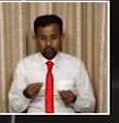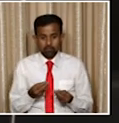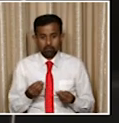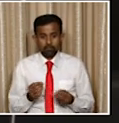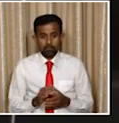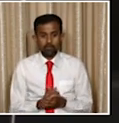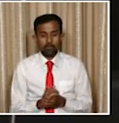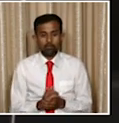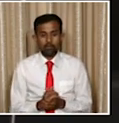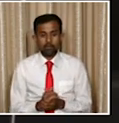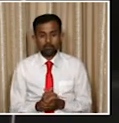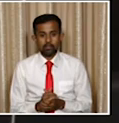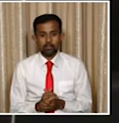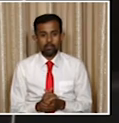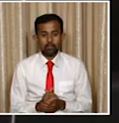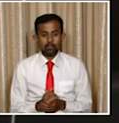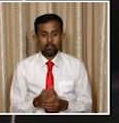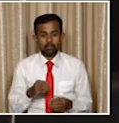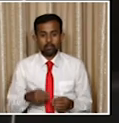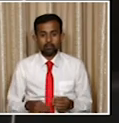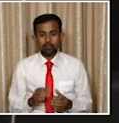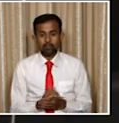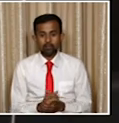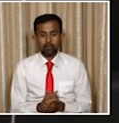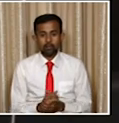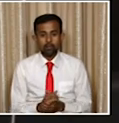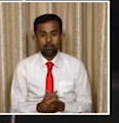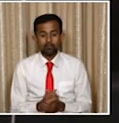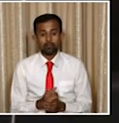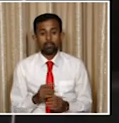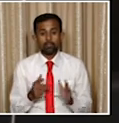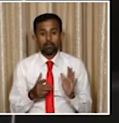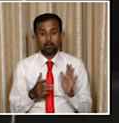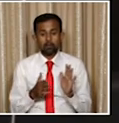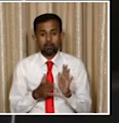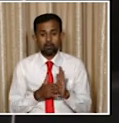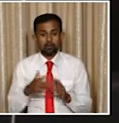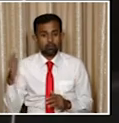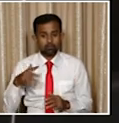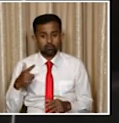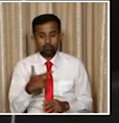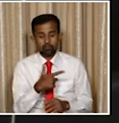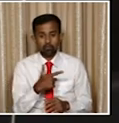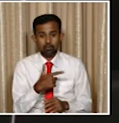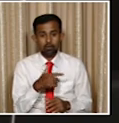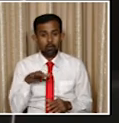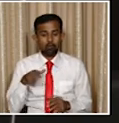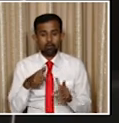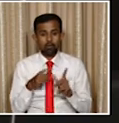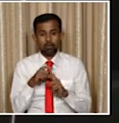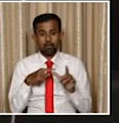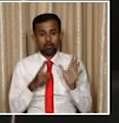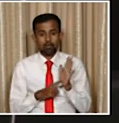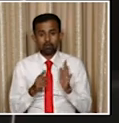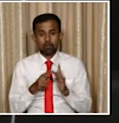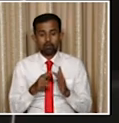அதே போலதான் மன்னாரிலே அதானி அவர்களுடைய நிறுவனத்தினால் 500 அதாவது மில்லியன்